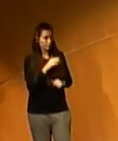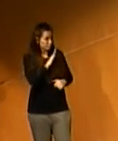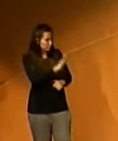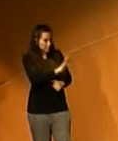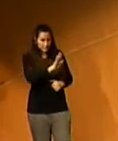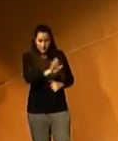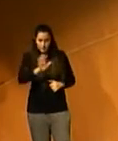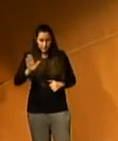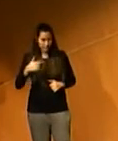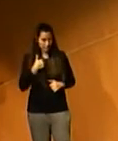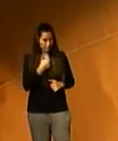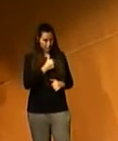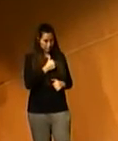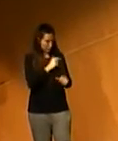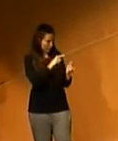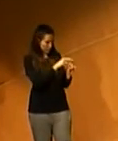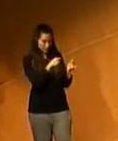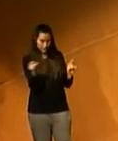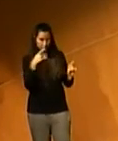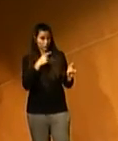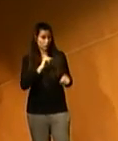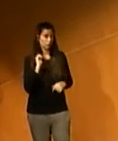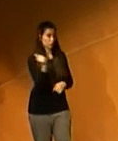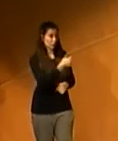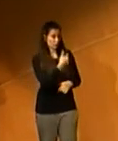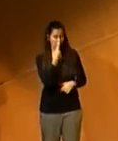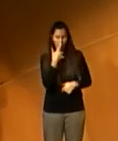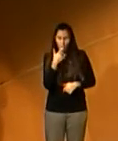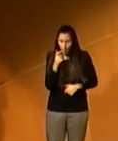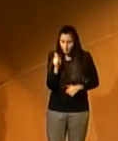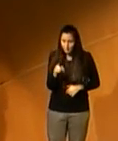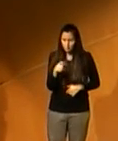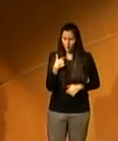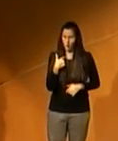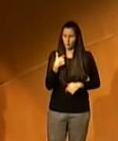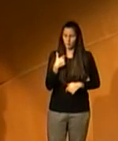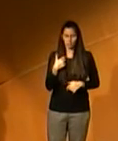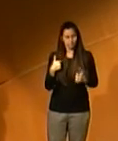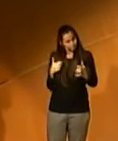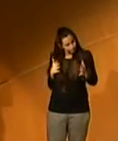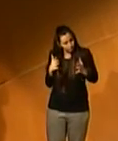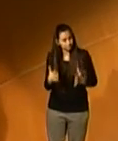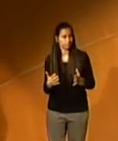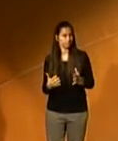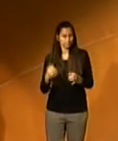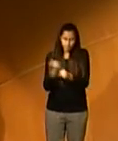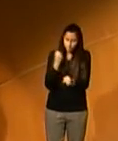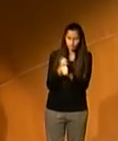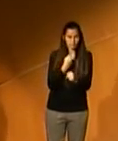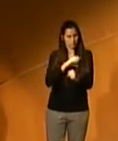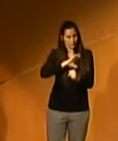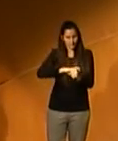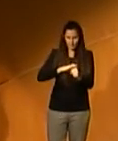chacun va prendre à cœur son travail. Et chacun essaie